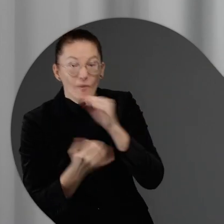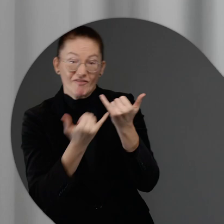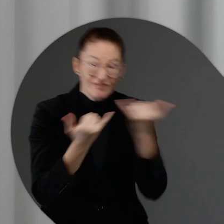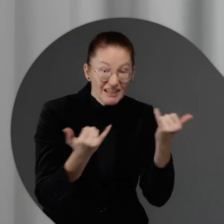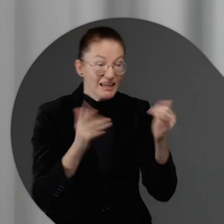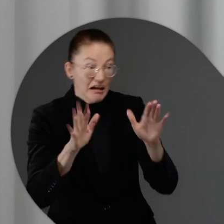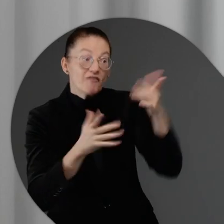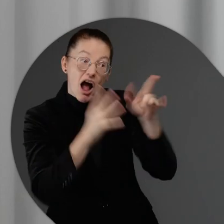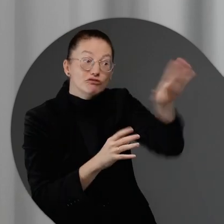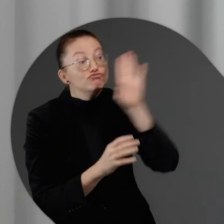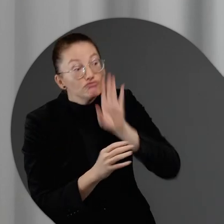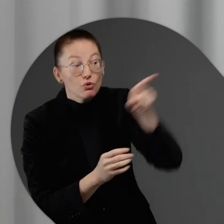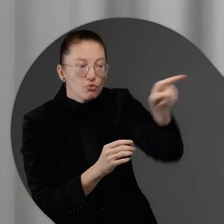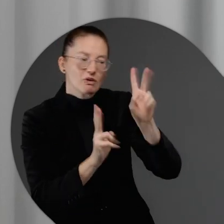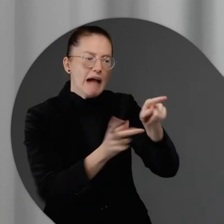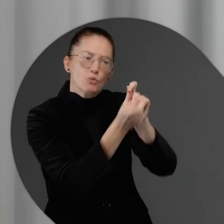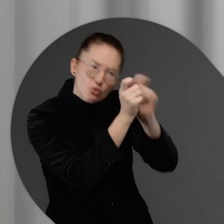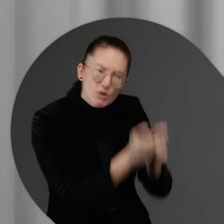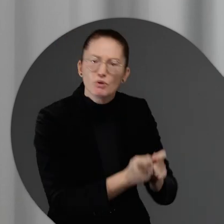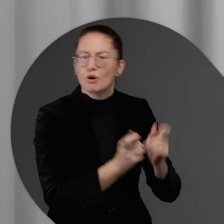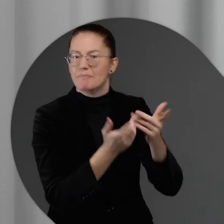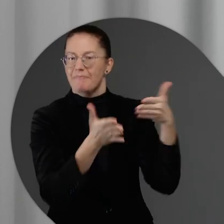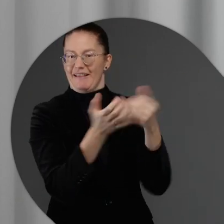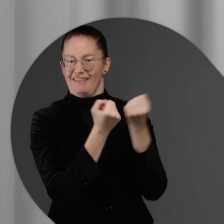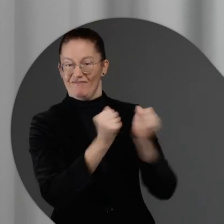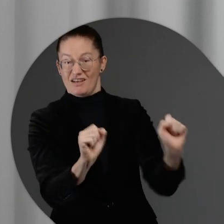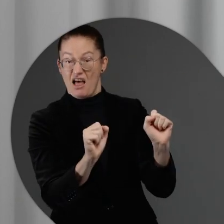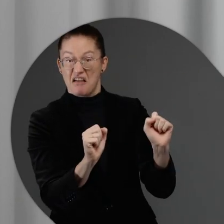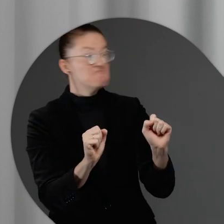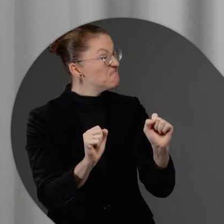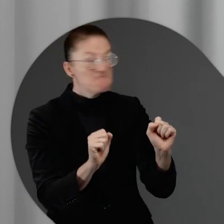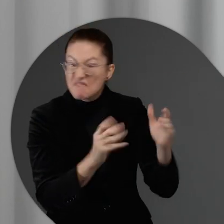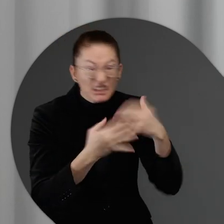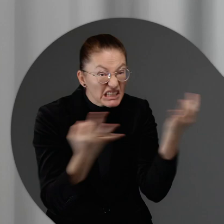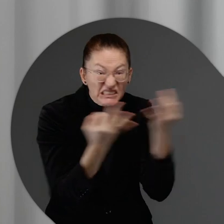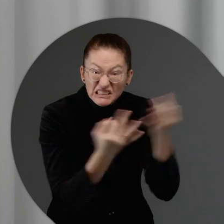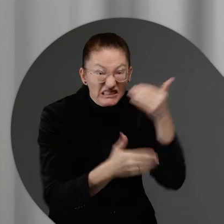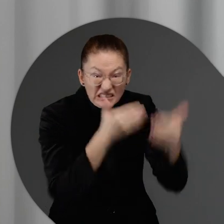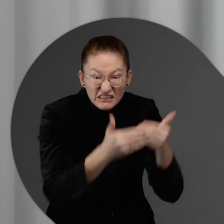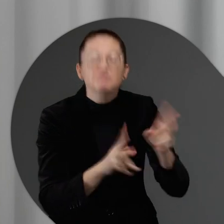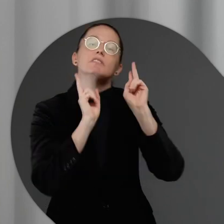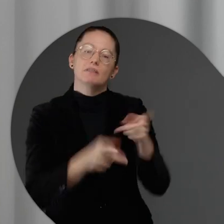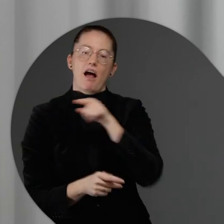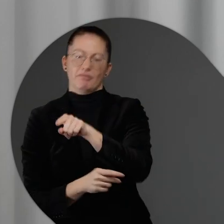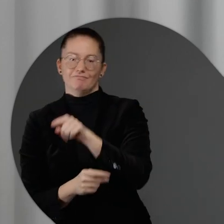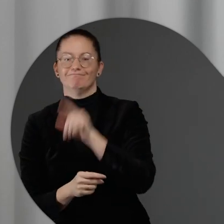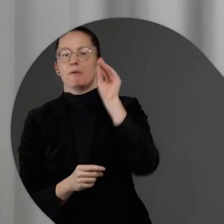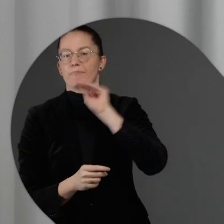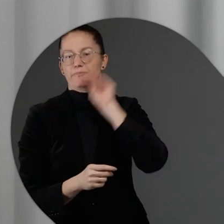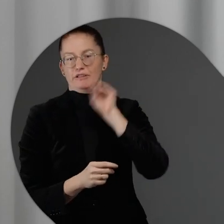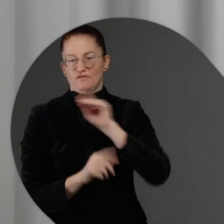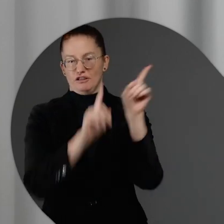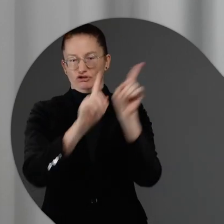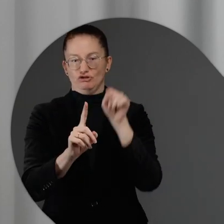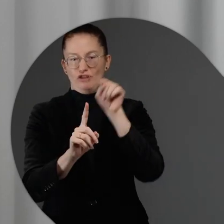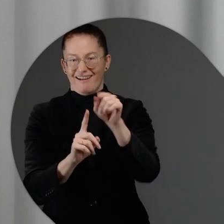sollten, dass sie eben sagen, es gibt eine Barriere und sie kommen nicht weiter und dass man diese beheben kann. Wenn sie da nicht